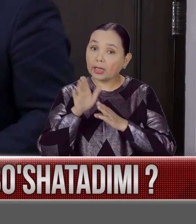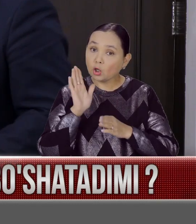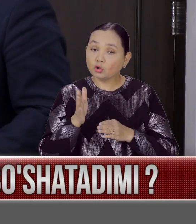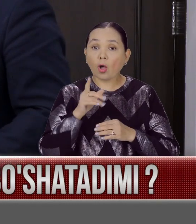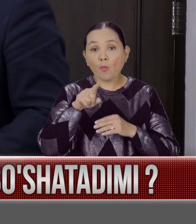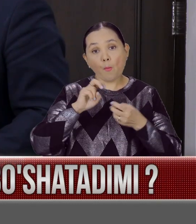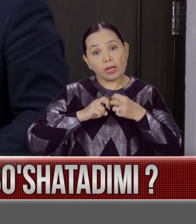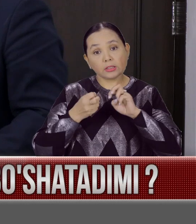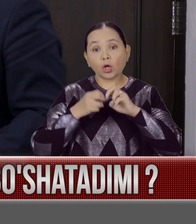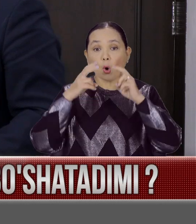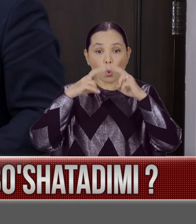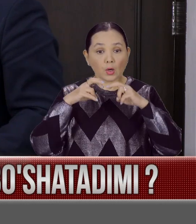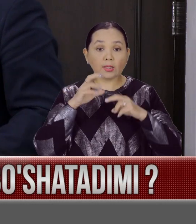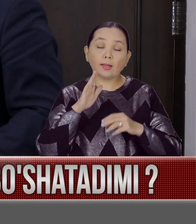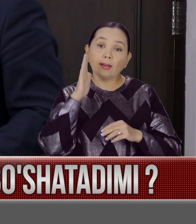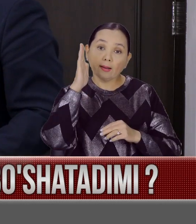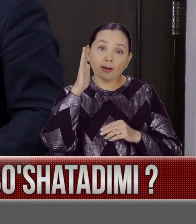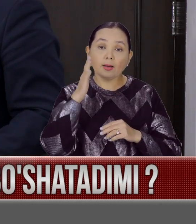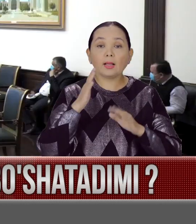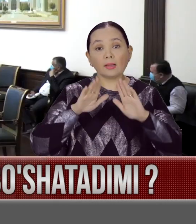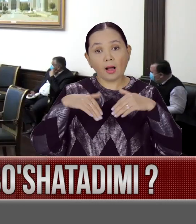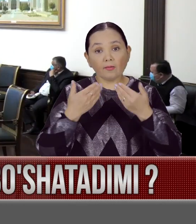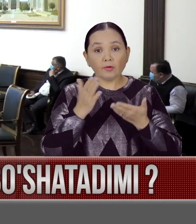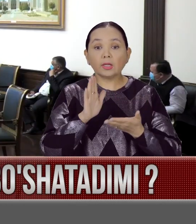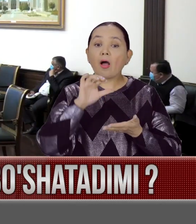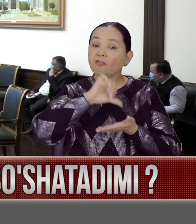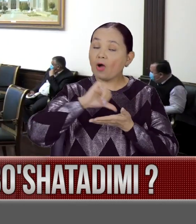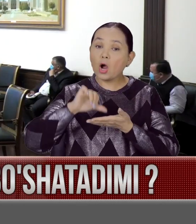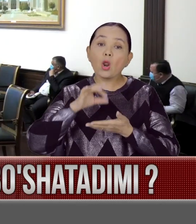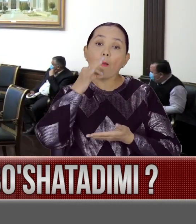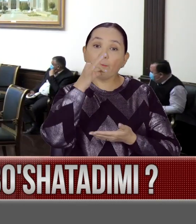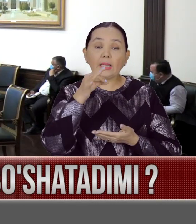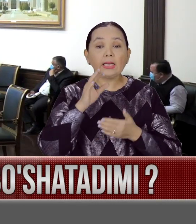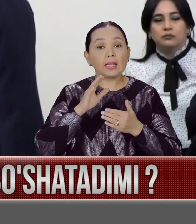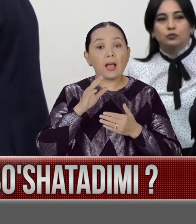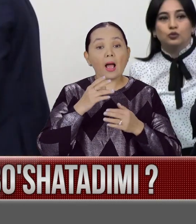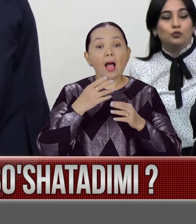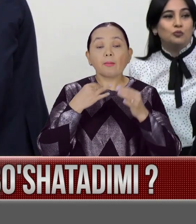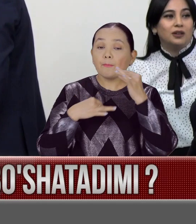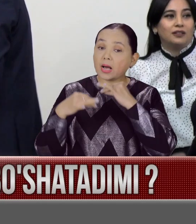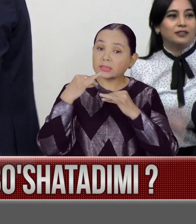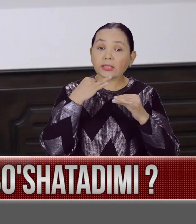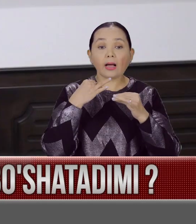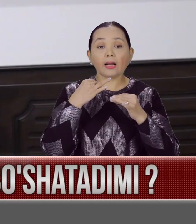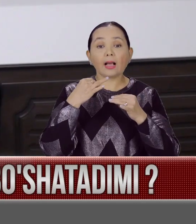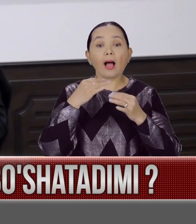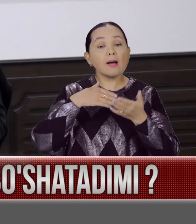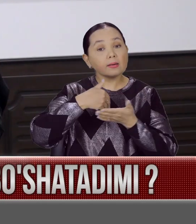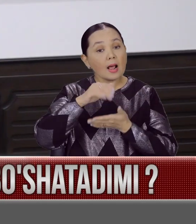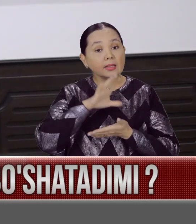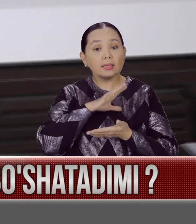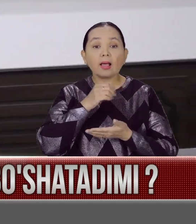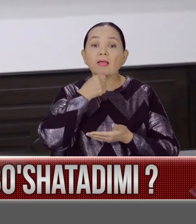va bu masalani ham ko'rib chiqishimiz keyinchalik taklif etiladi. Vakillarning bildirgan takliflari, qizg'in bahslari hamda rad